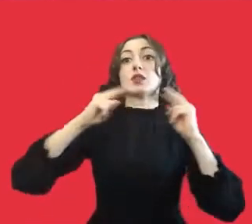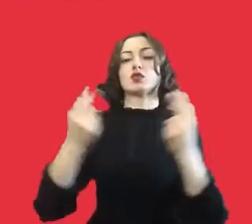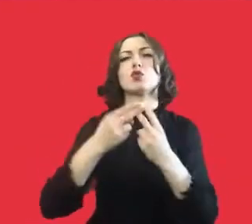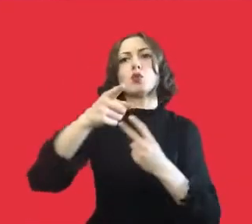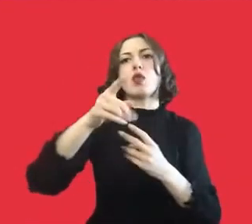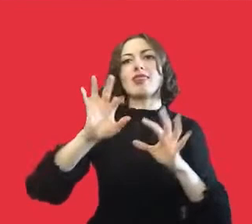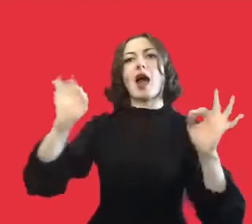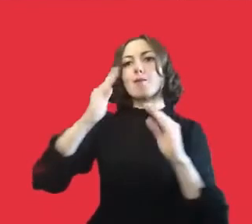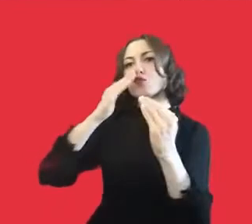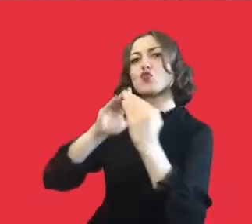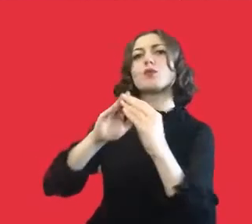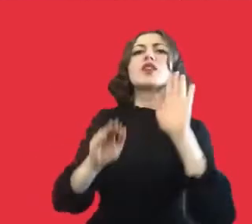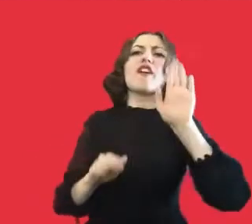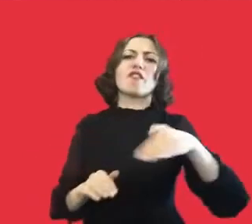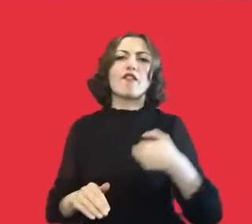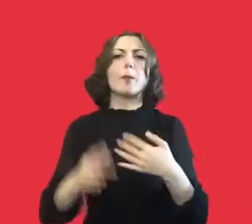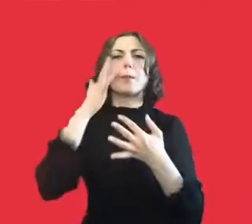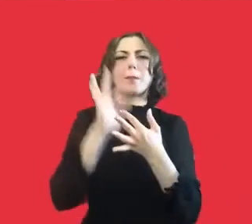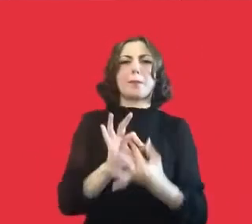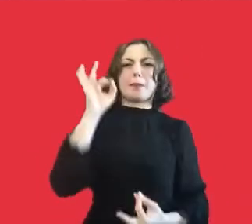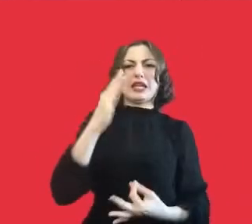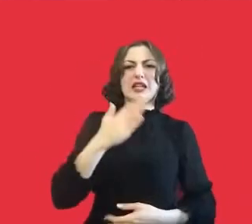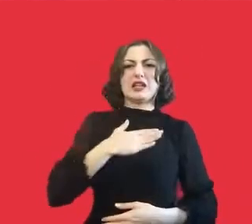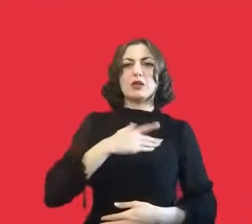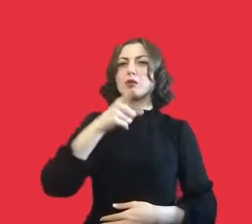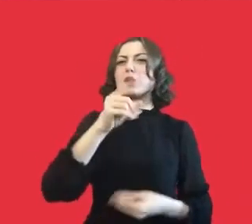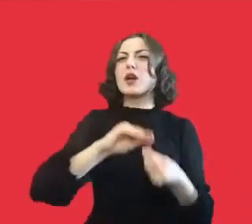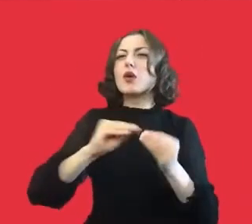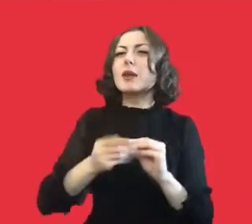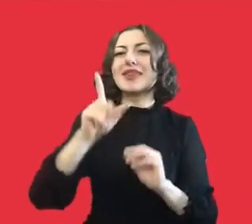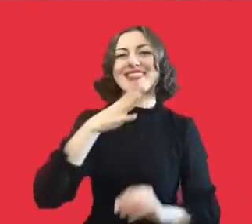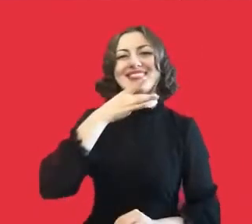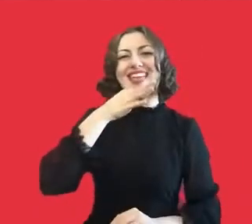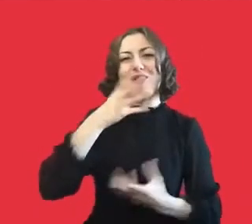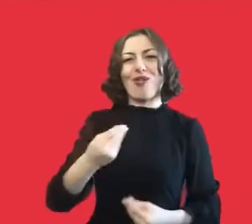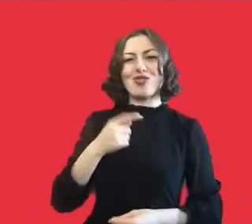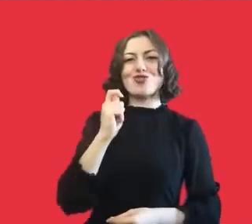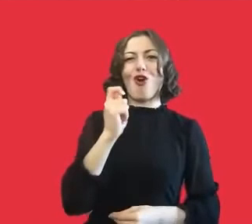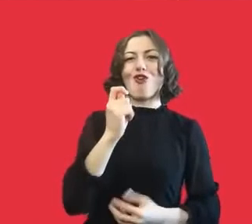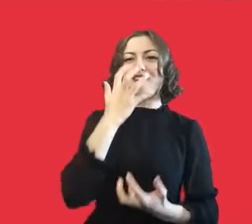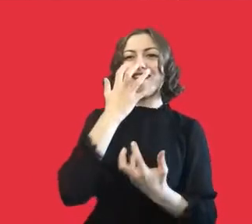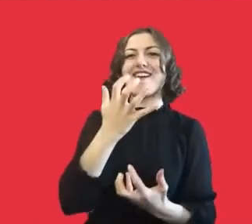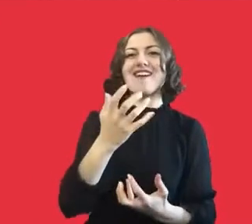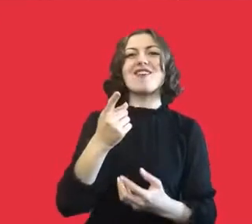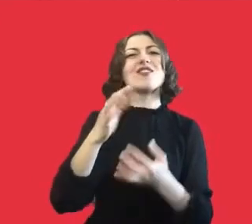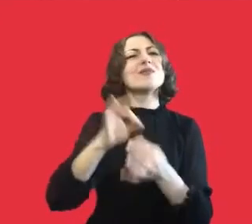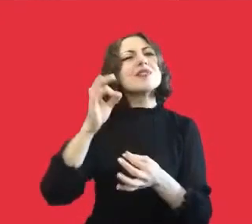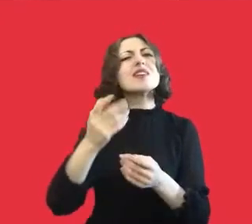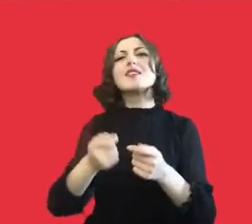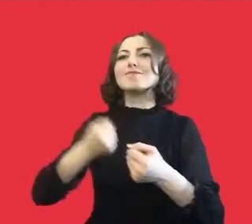birey olarak, iki torunu olan bir dede olarak bir taraftan o dijital koşuşturmanın